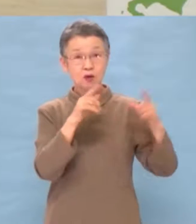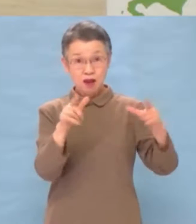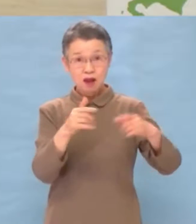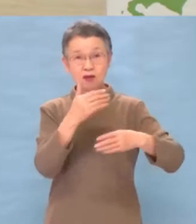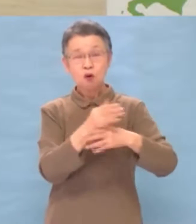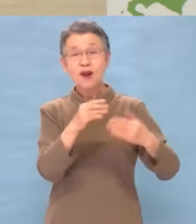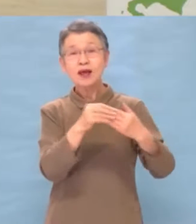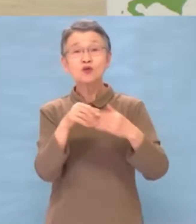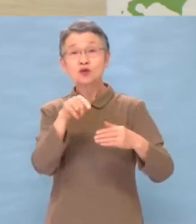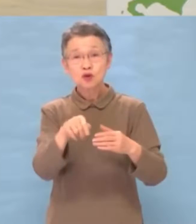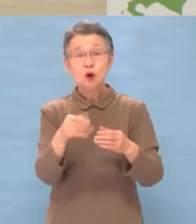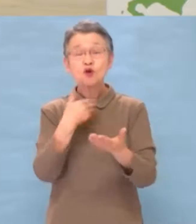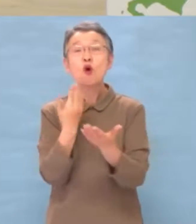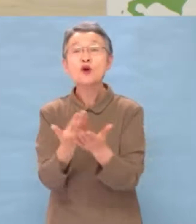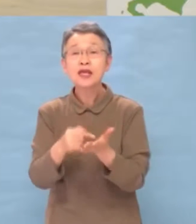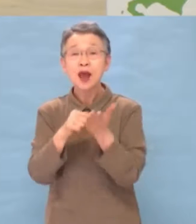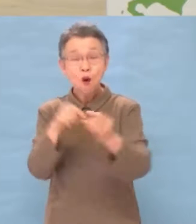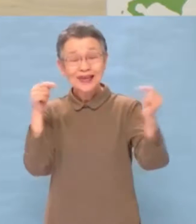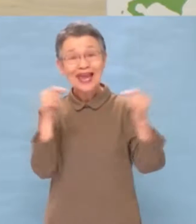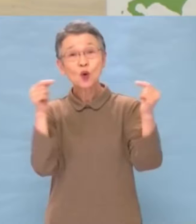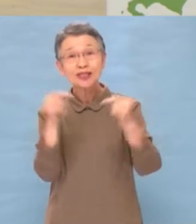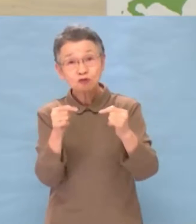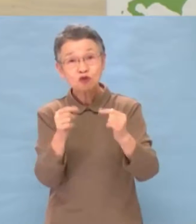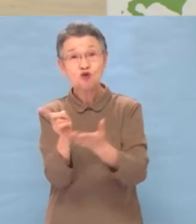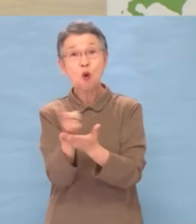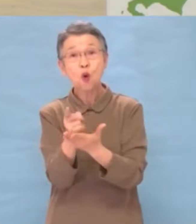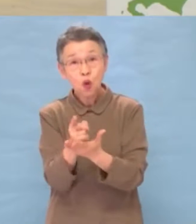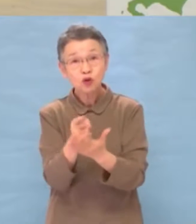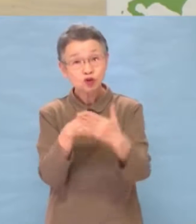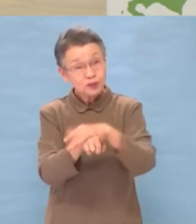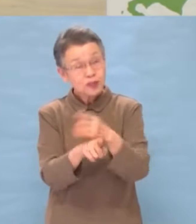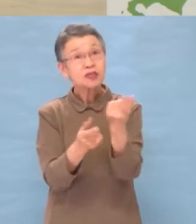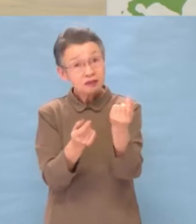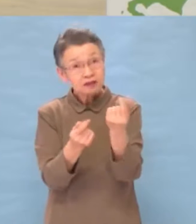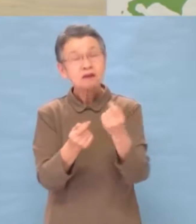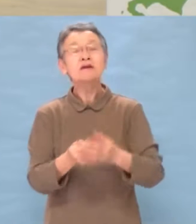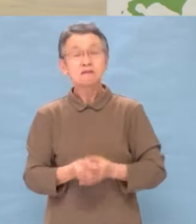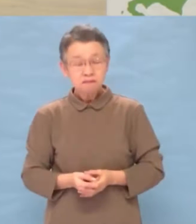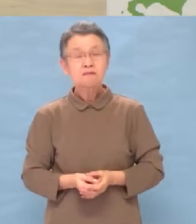治団体としての要請を検討しておられる、世界までやる方向だということを、